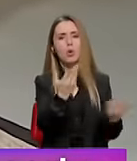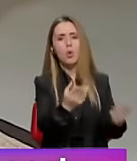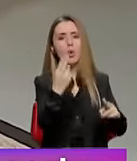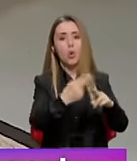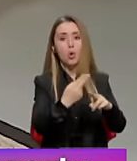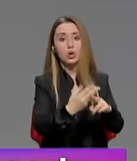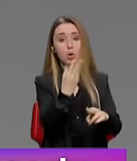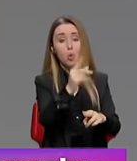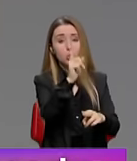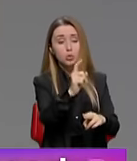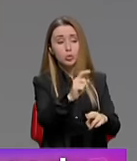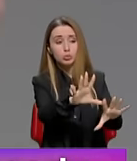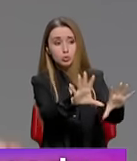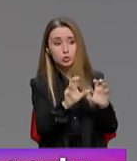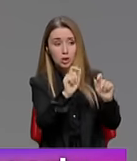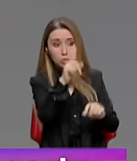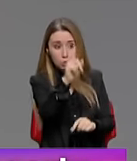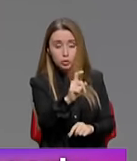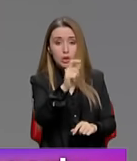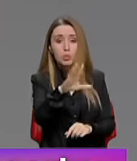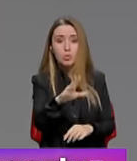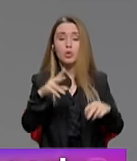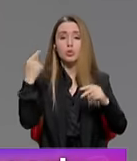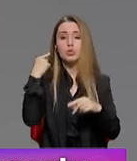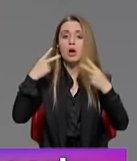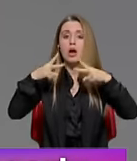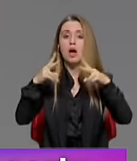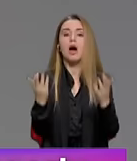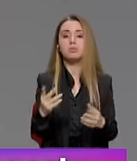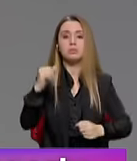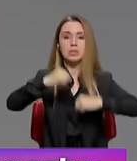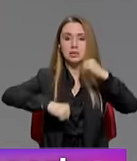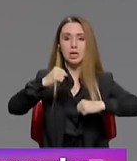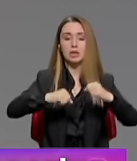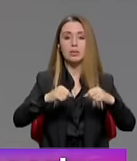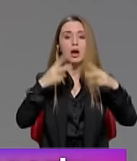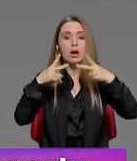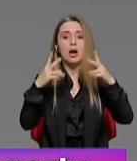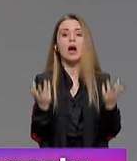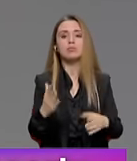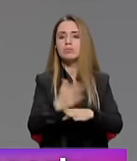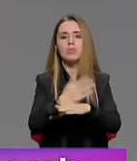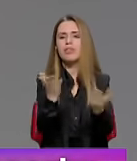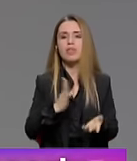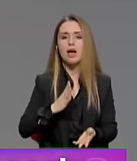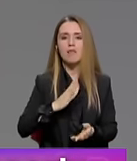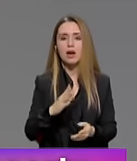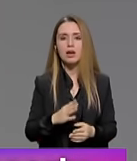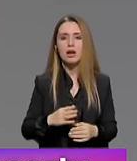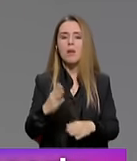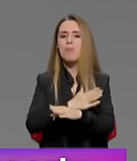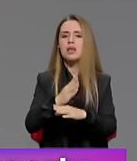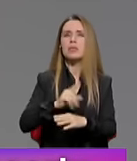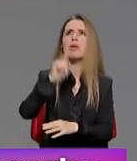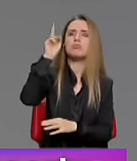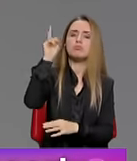örnek oluştu mu oluşmadı mı Dün hala açıklanmamıştır mesela rakibiniz henüz açıklamadı mal varlığını mülk Allah'ındır